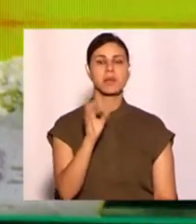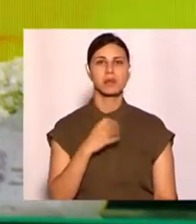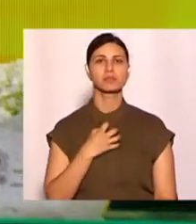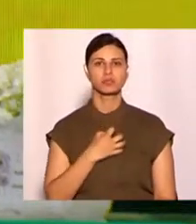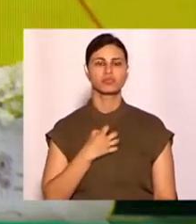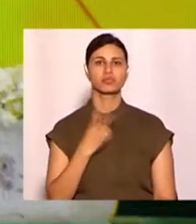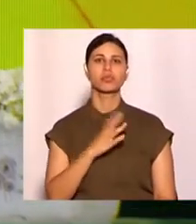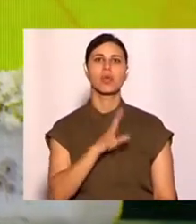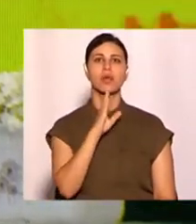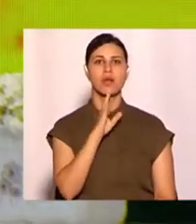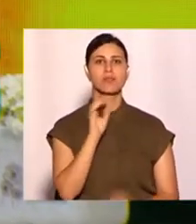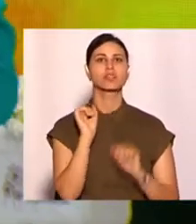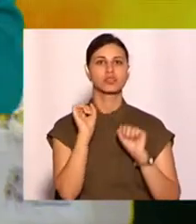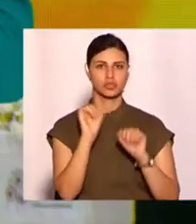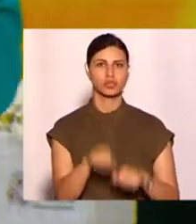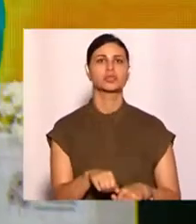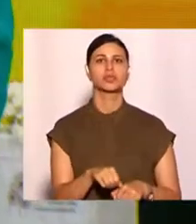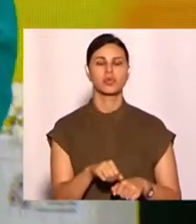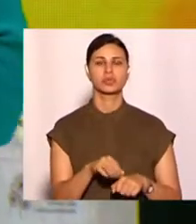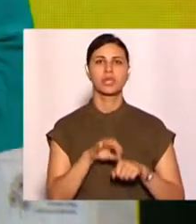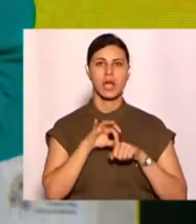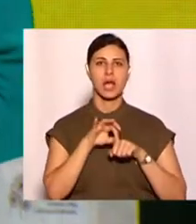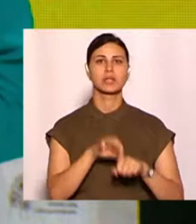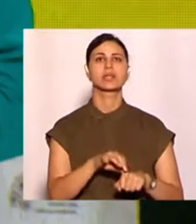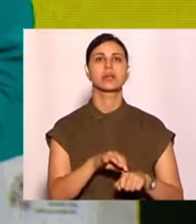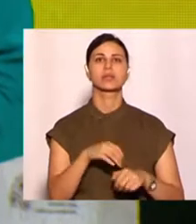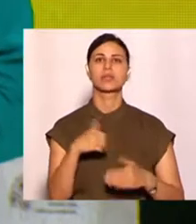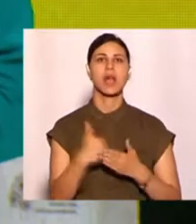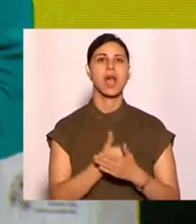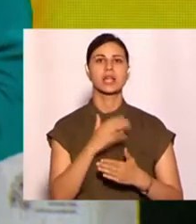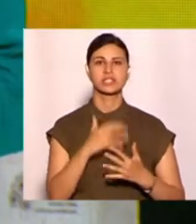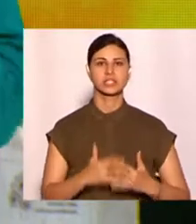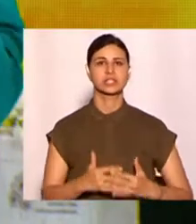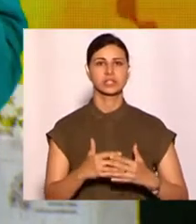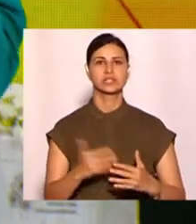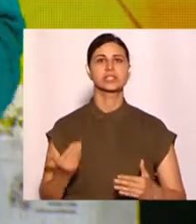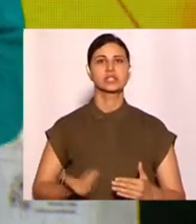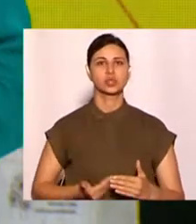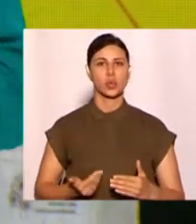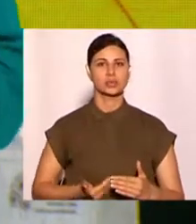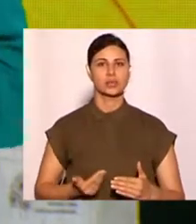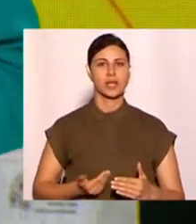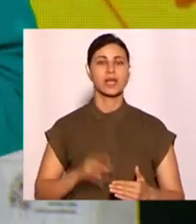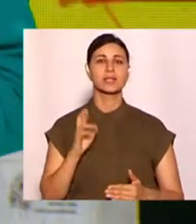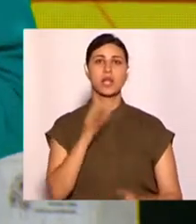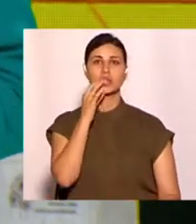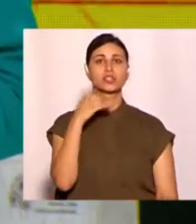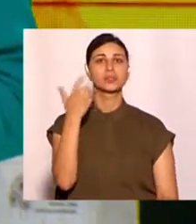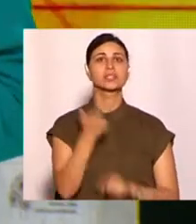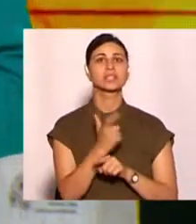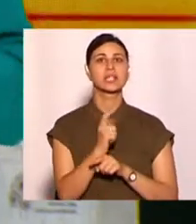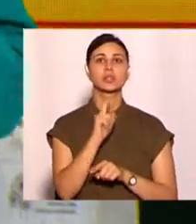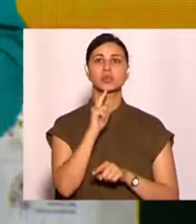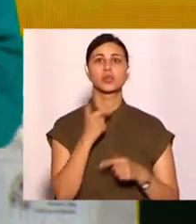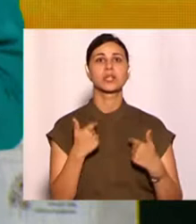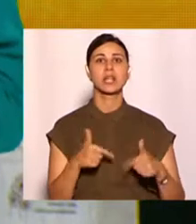რომ ქალმა შეძლოს ერთი მხრივ ატაროს ახალი სიცოცხლე და შემდეგ ძალიან რთული გამოცდის ჩაბარების